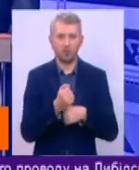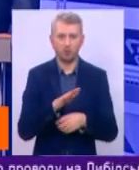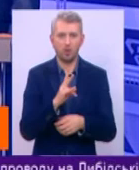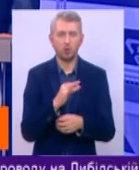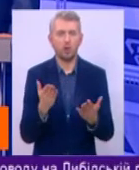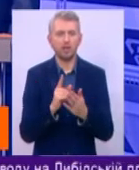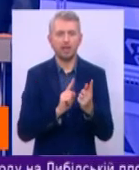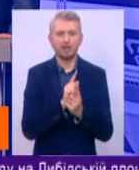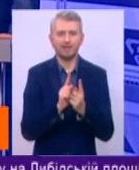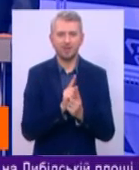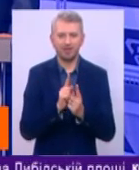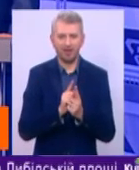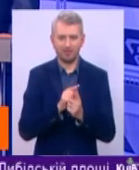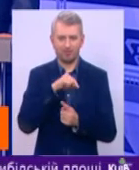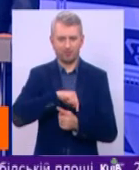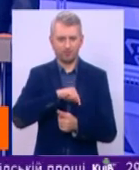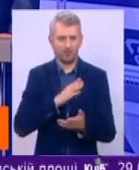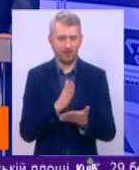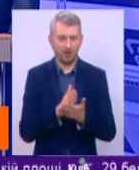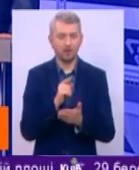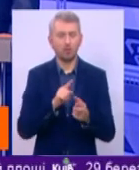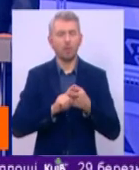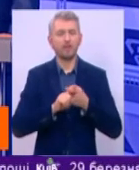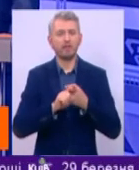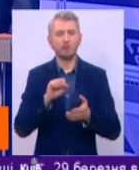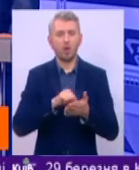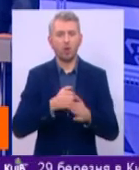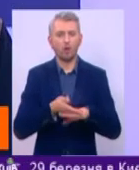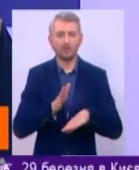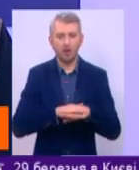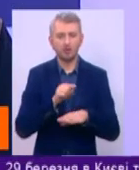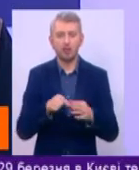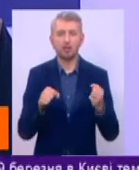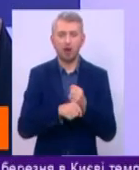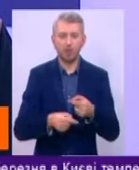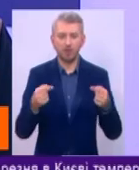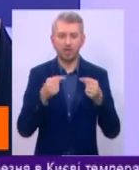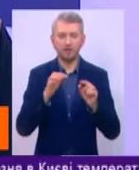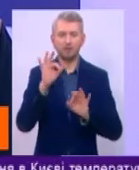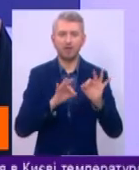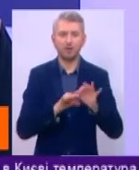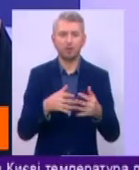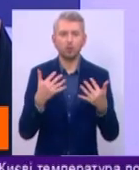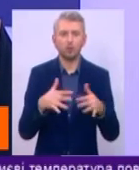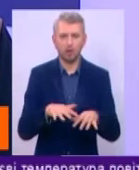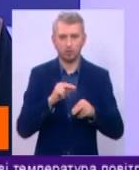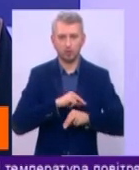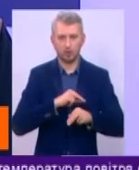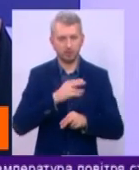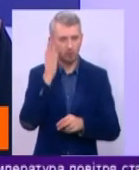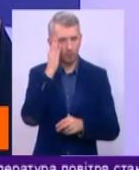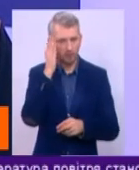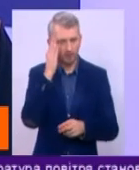какие-то изменения функциональные есть, ему в зависимости от тяжести данной травмы определяется процент утраты трудоспособности. Mm-hmm.